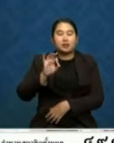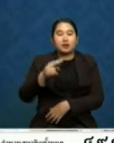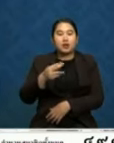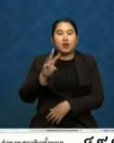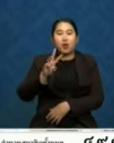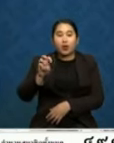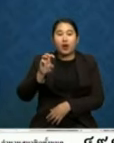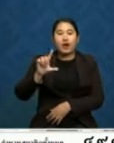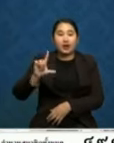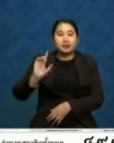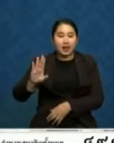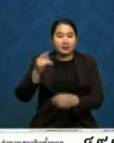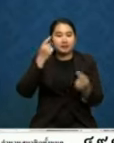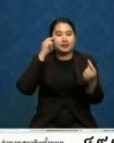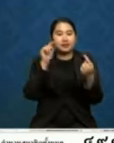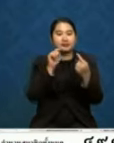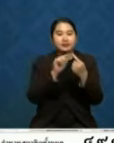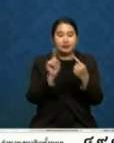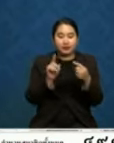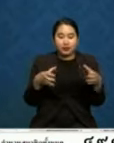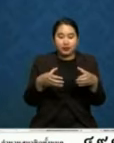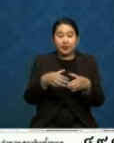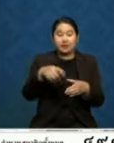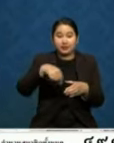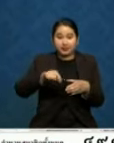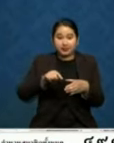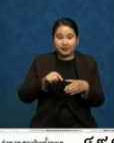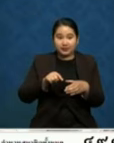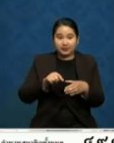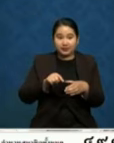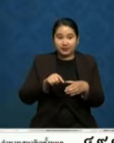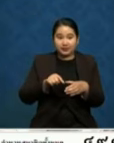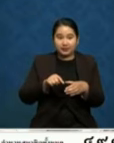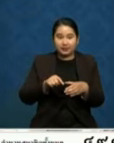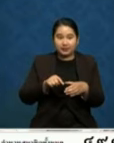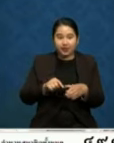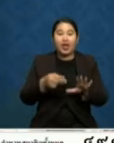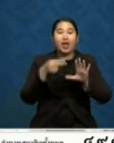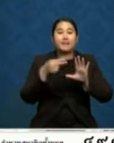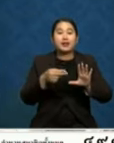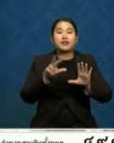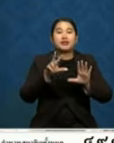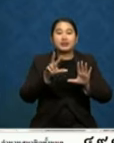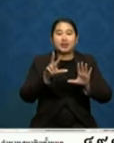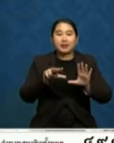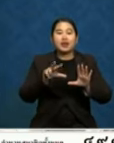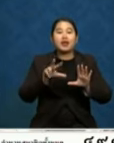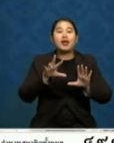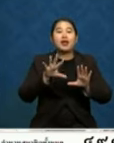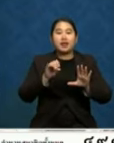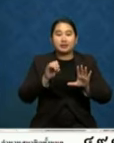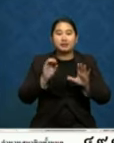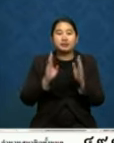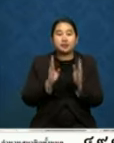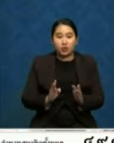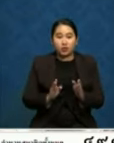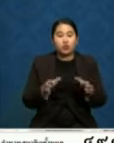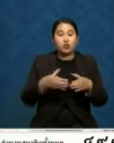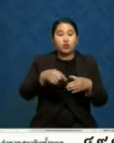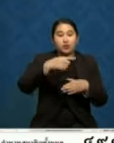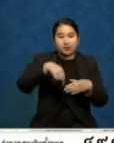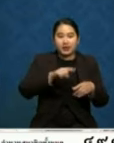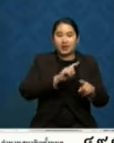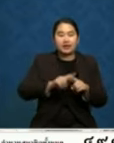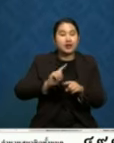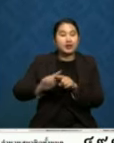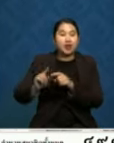26,96,500 บาทนะครับโดยตั้งเป้ากลุ่มเป้าหมายไว้สูงถึง 53,050 คนครับกลุ่มเป้าหมายเนี่ยก็มีหลากห